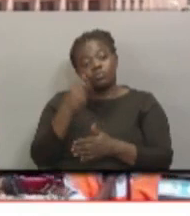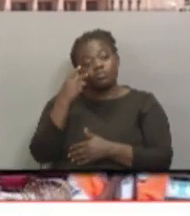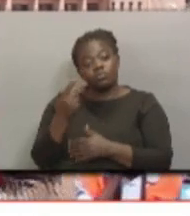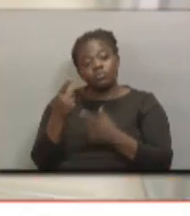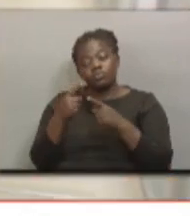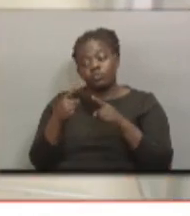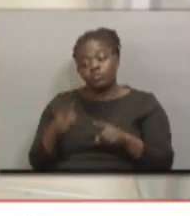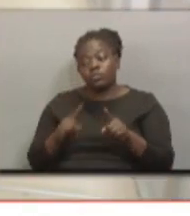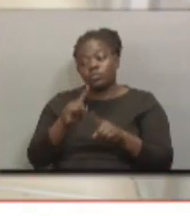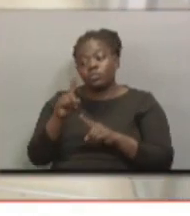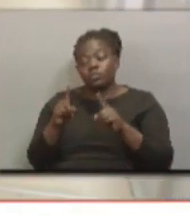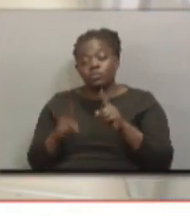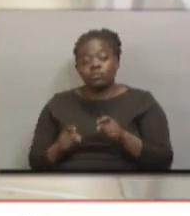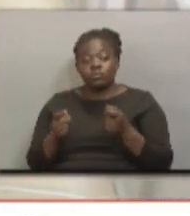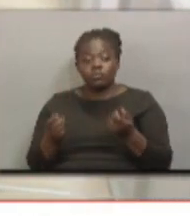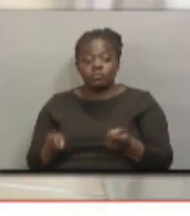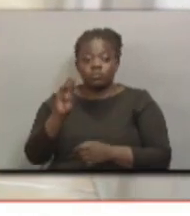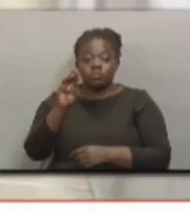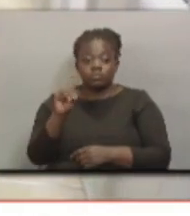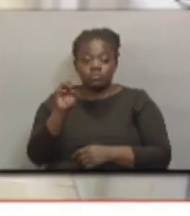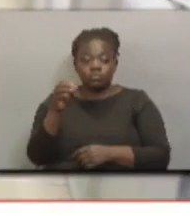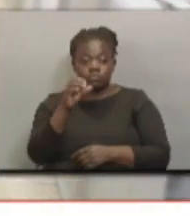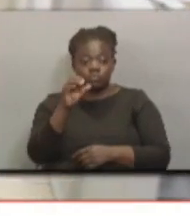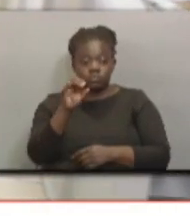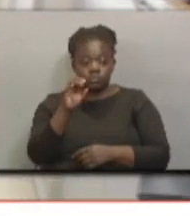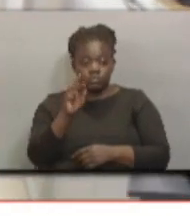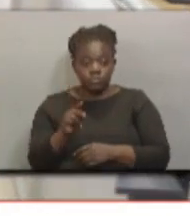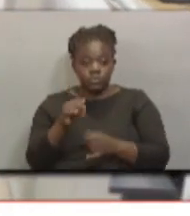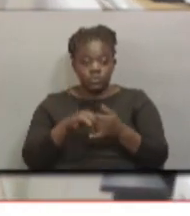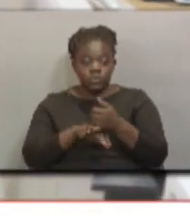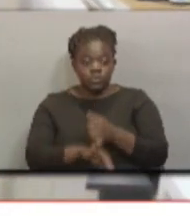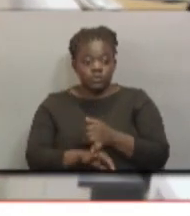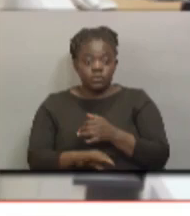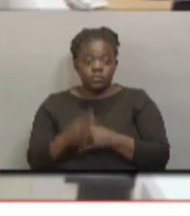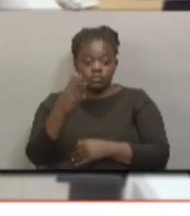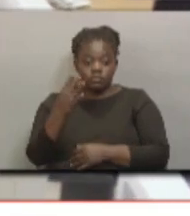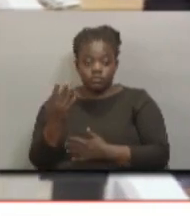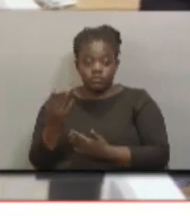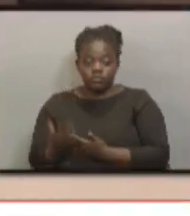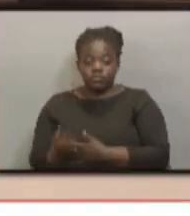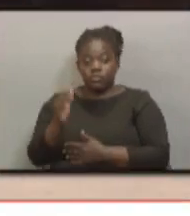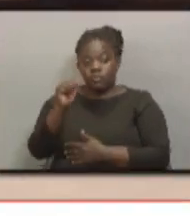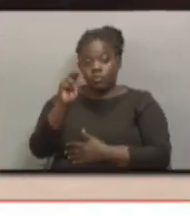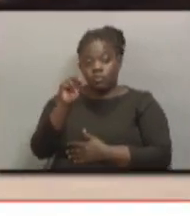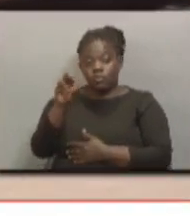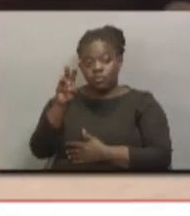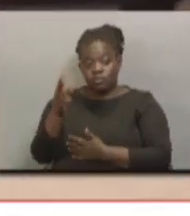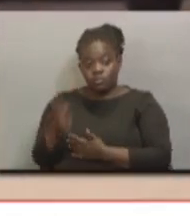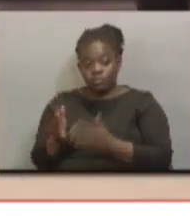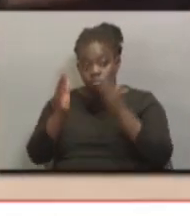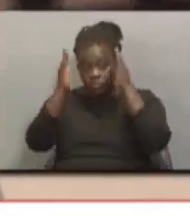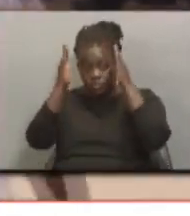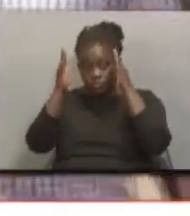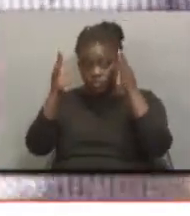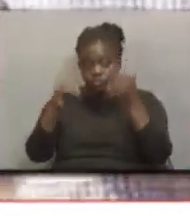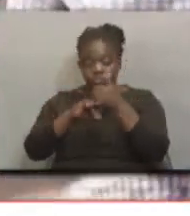kutandika okufulumya ebigezo eby'okwegezaamu ebya Mukozi, ebya siniya eyookuna. Andrew Nsereko nga musomesa ku ssomero lya Bishop Senior School